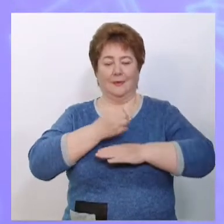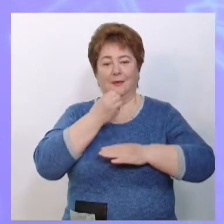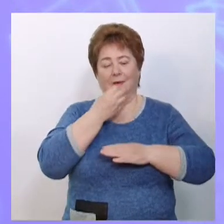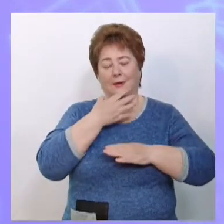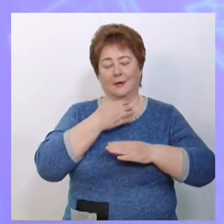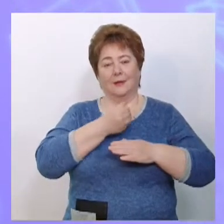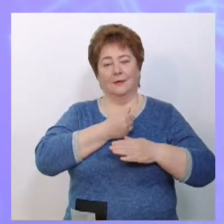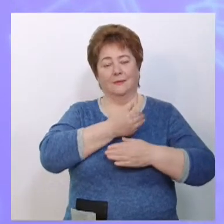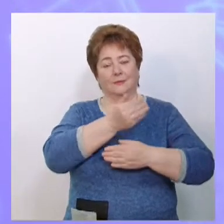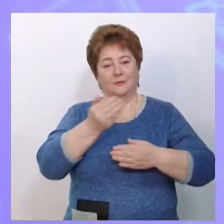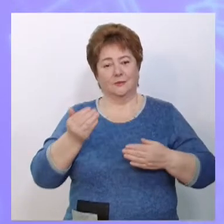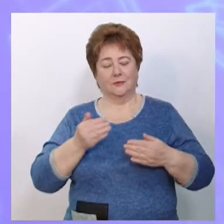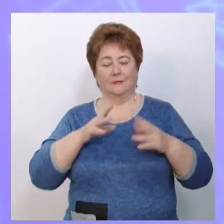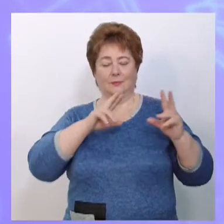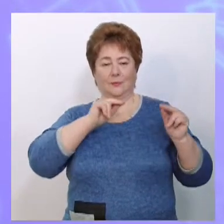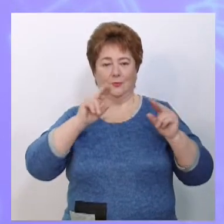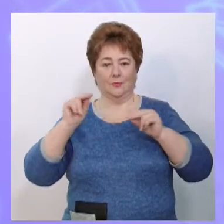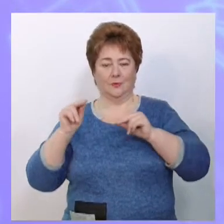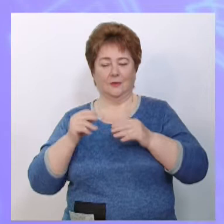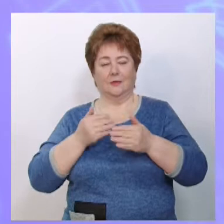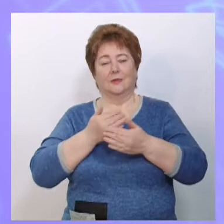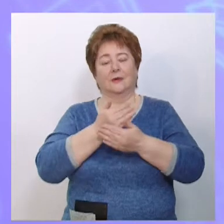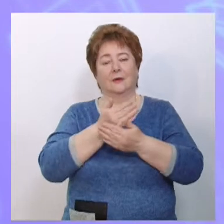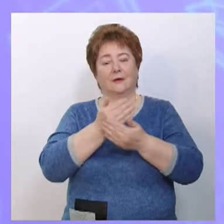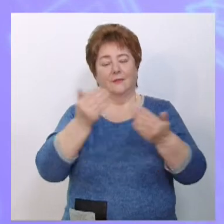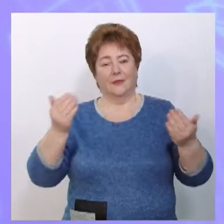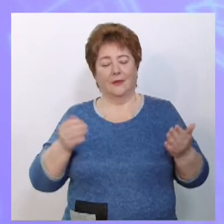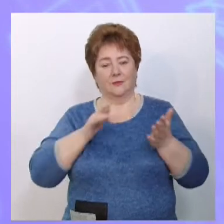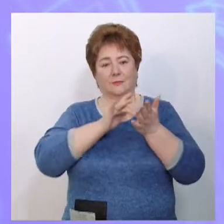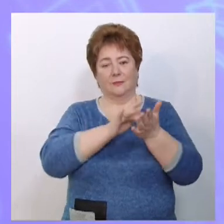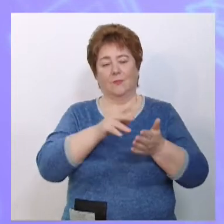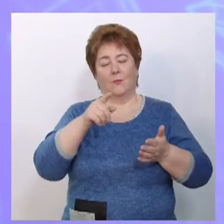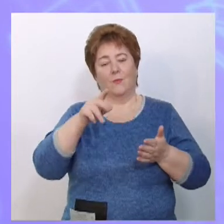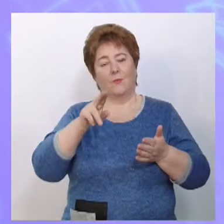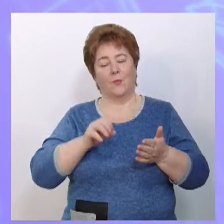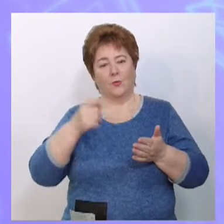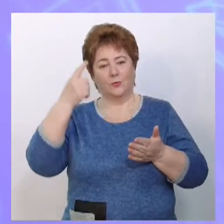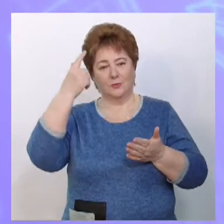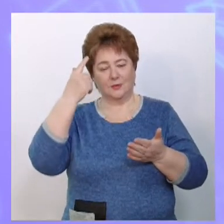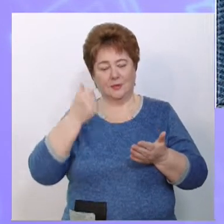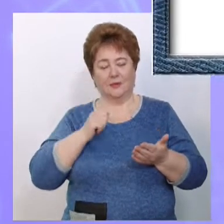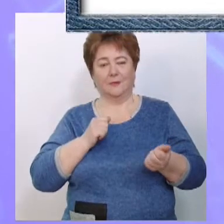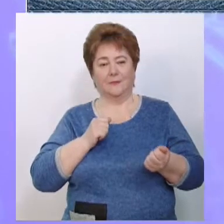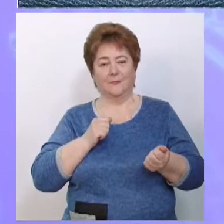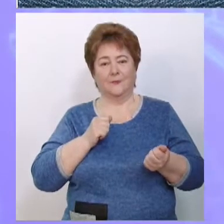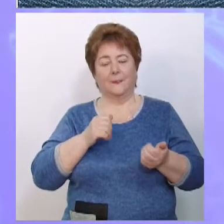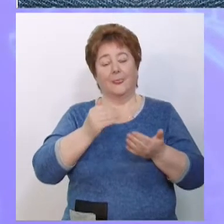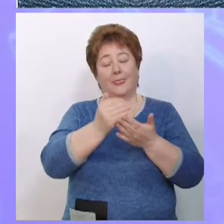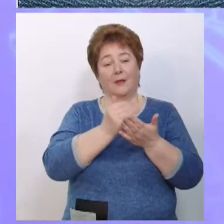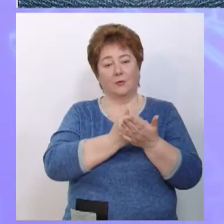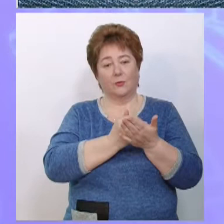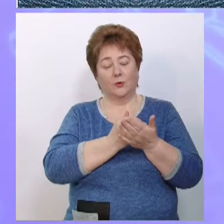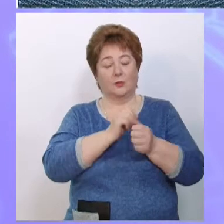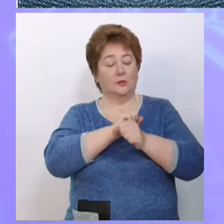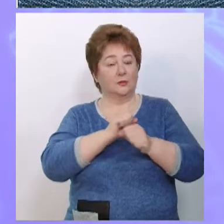Хочу пожелать вам удачи в нашем путешествии по знаниям. На уроке